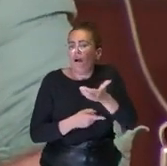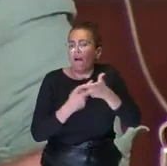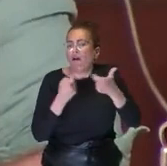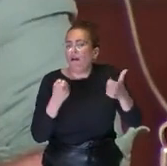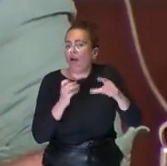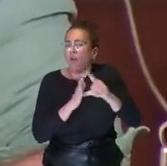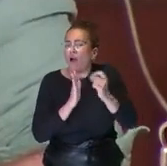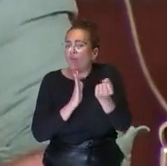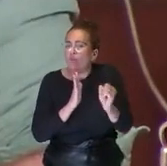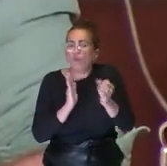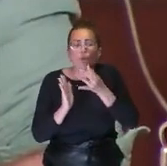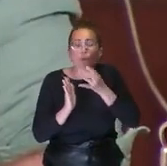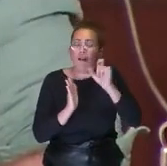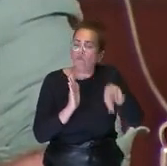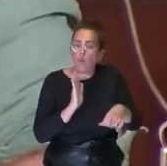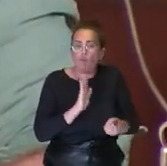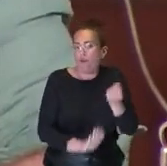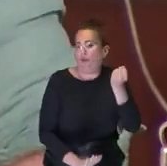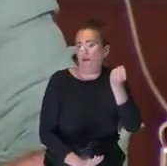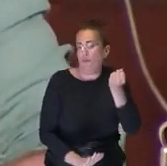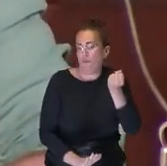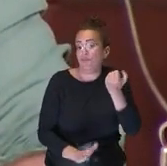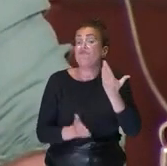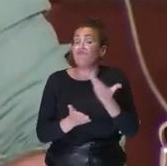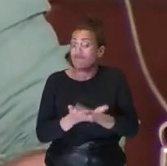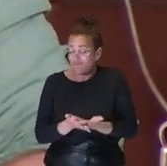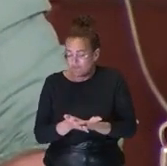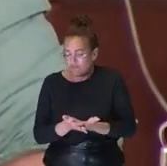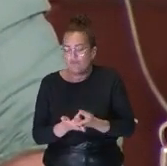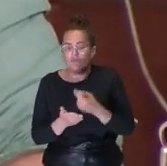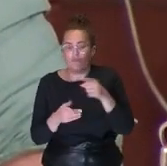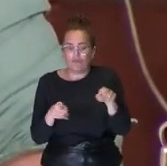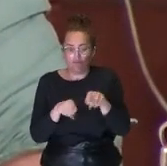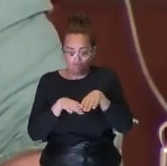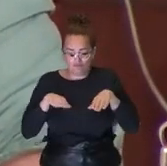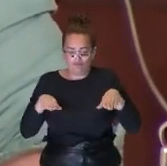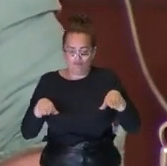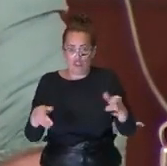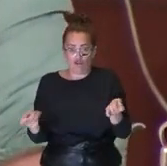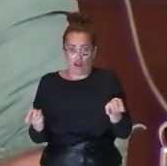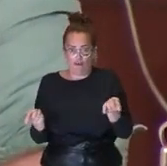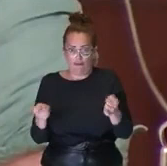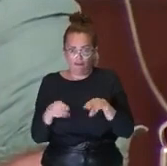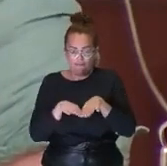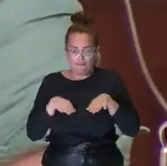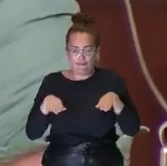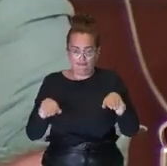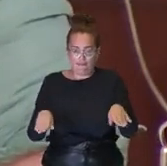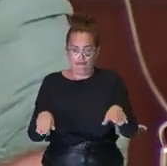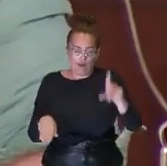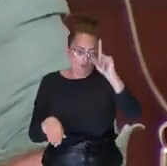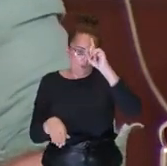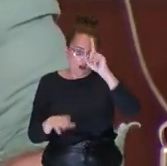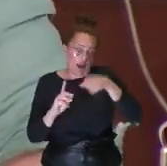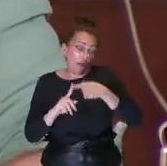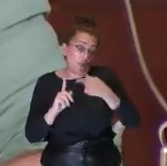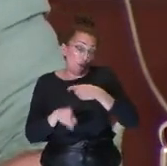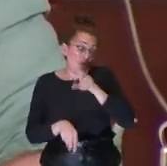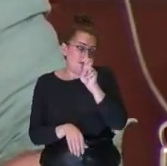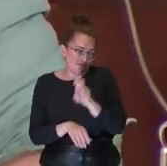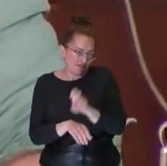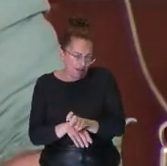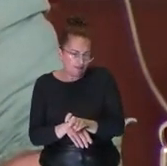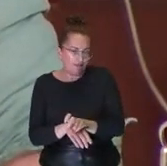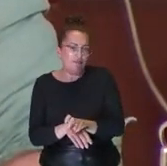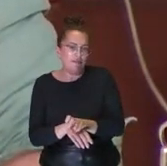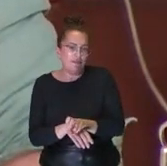sociale tous les éléments que je viens d'évoquer et encore d'autres. L'objectif étant de conserver l'objectif